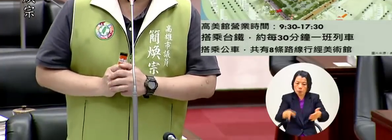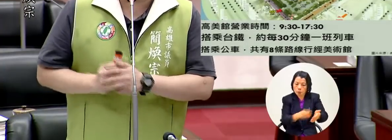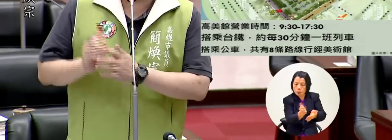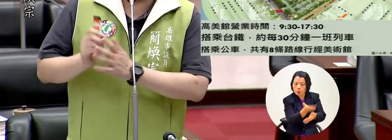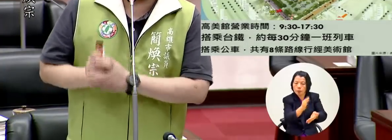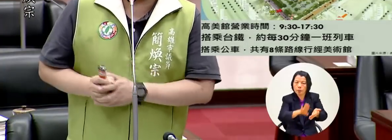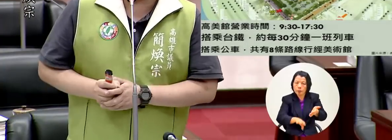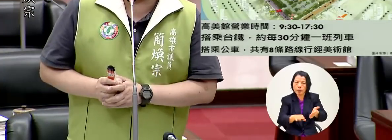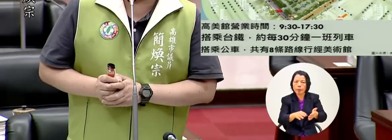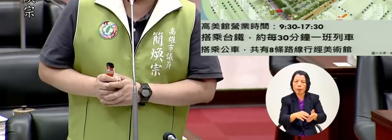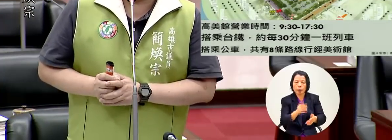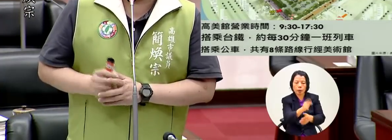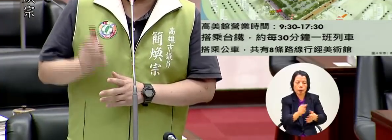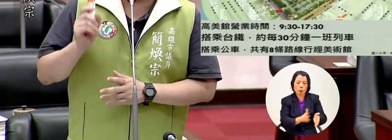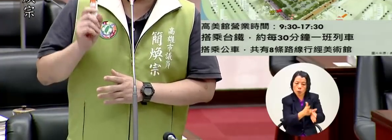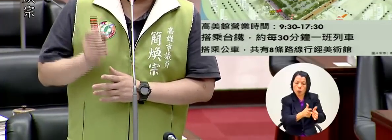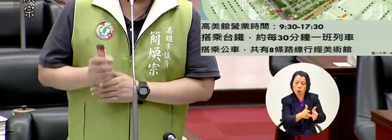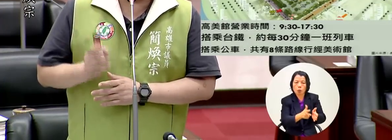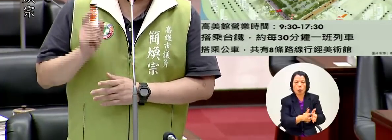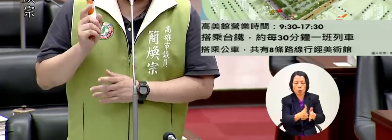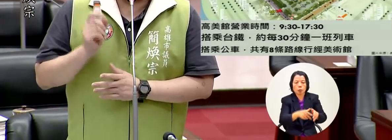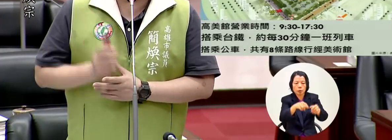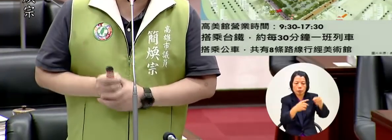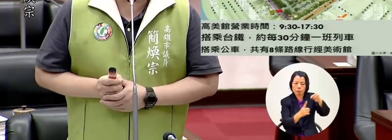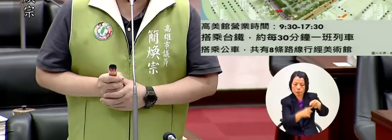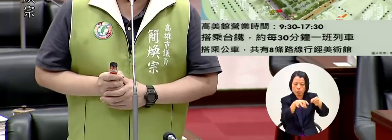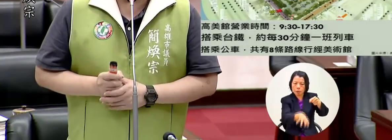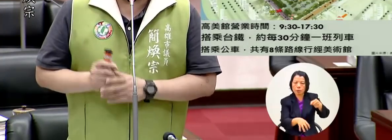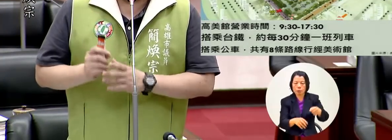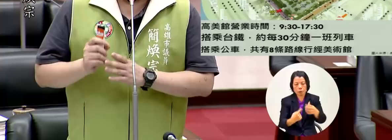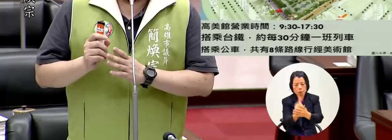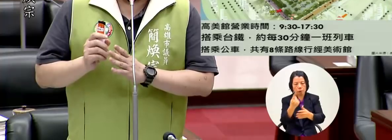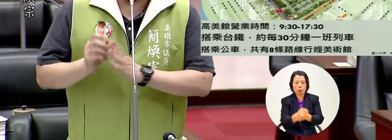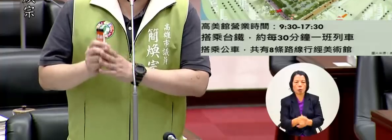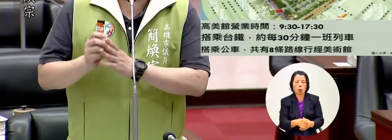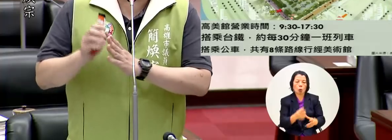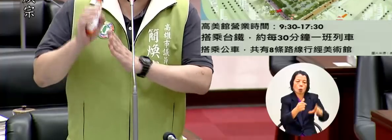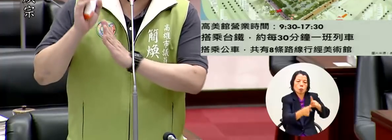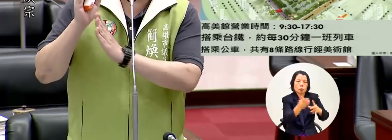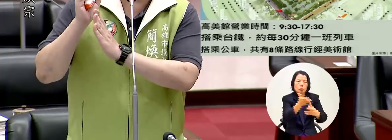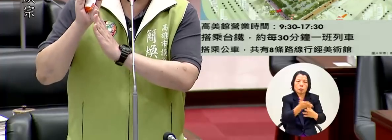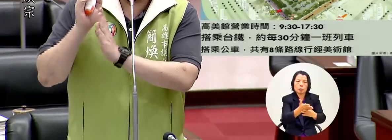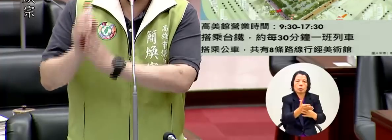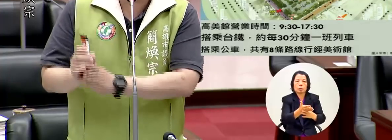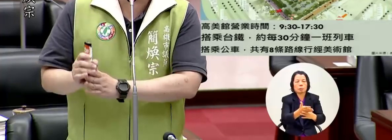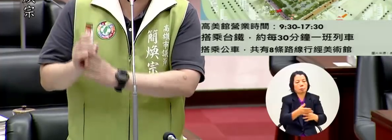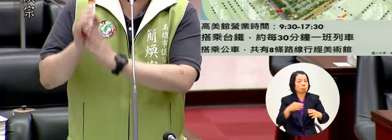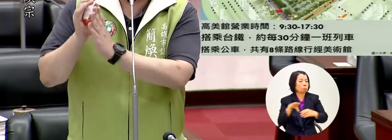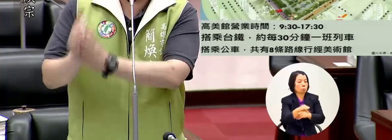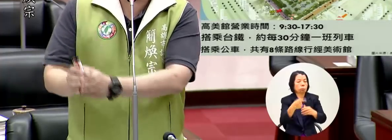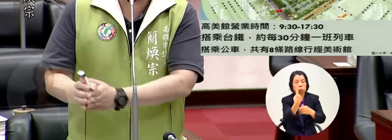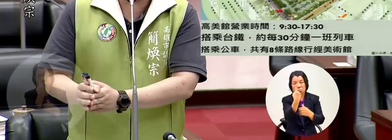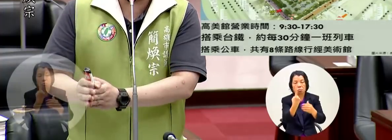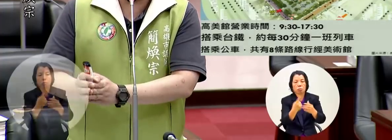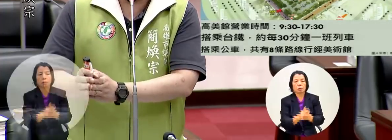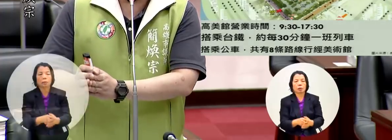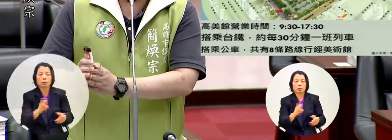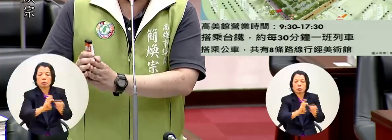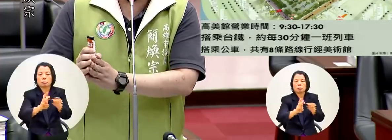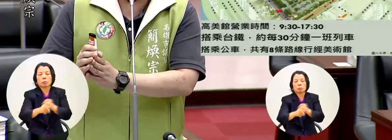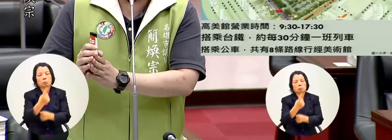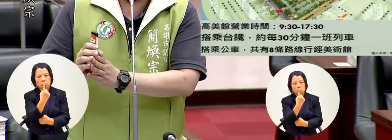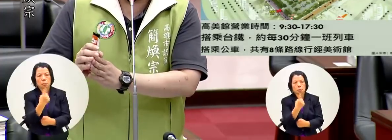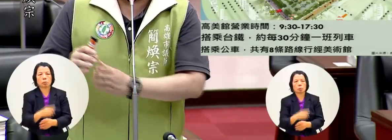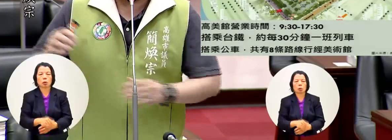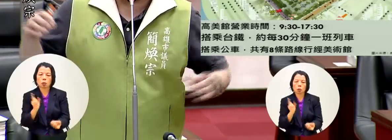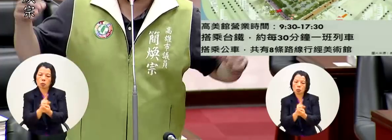是就只有区间车，30分钟一班车。那目前要搭乘公车去高美馆的话，